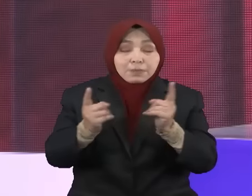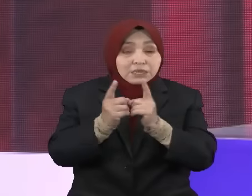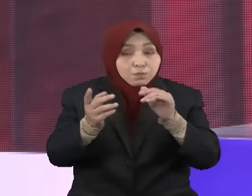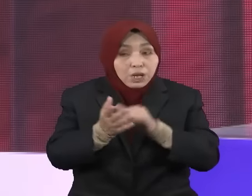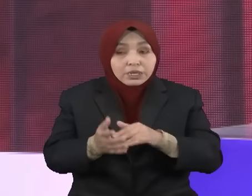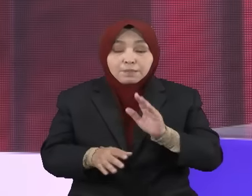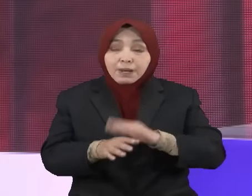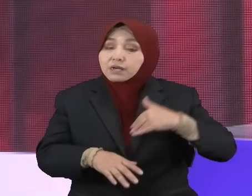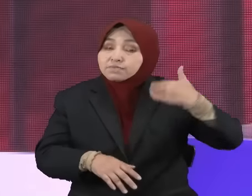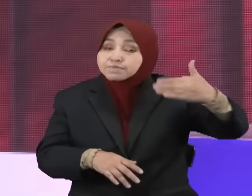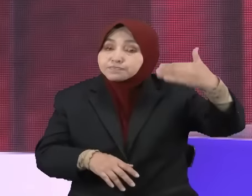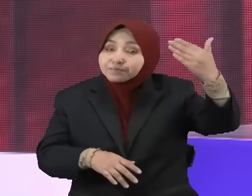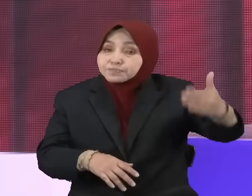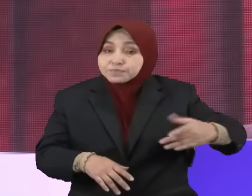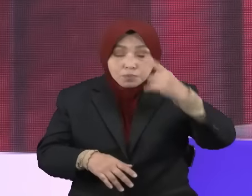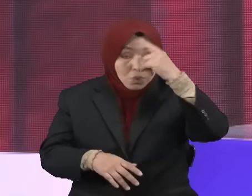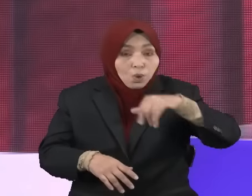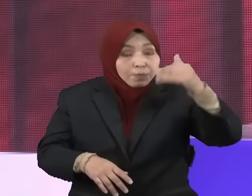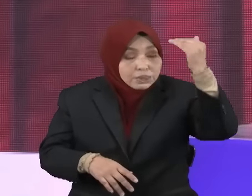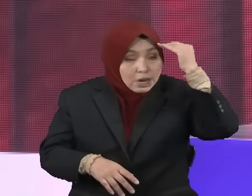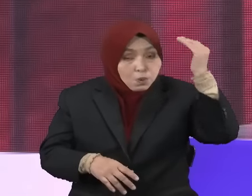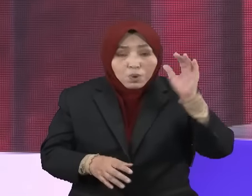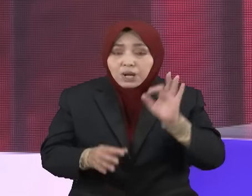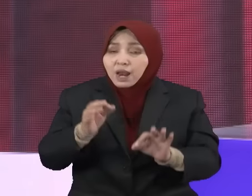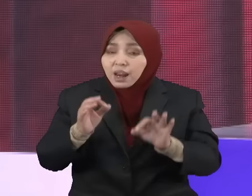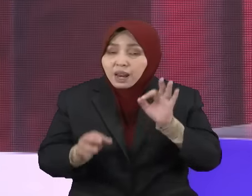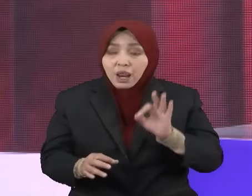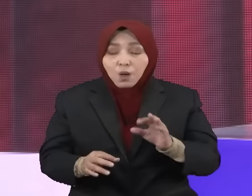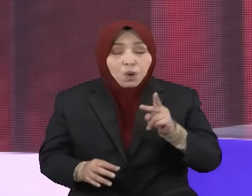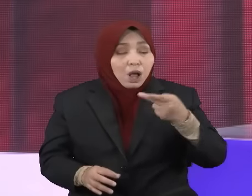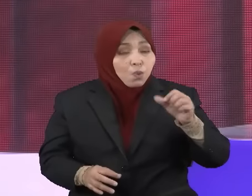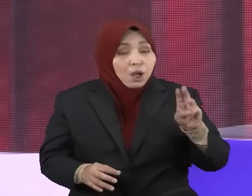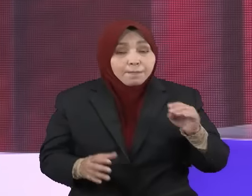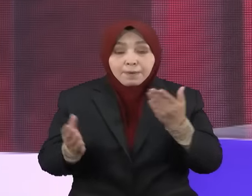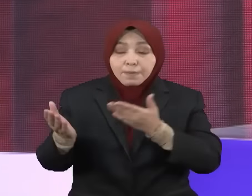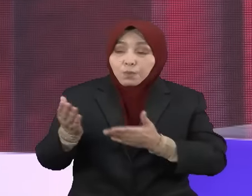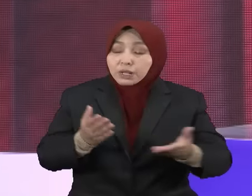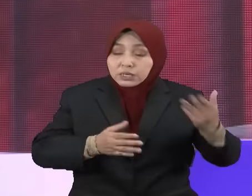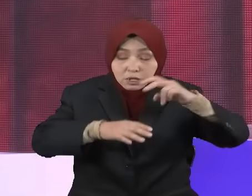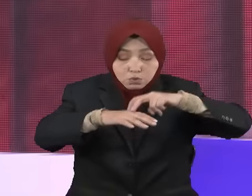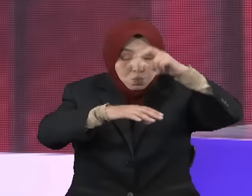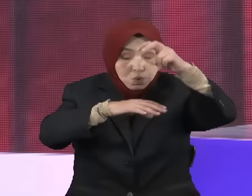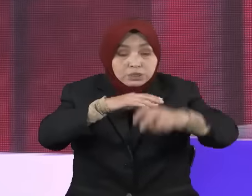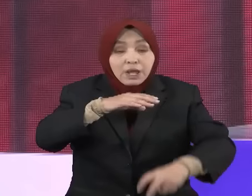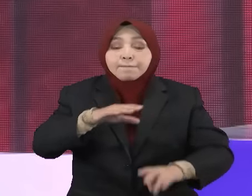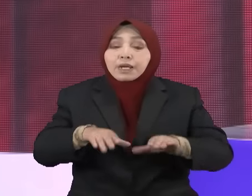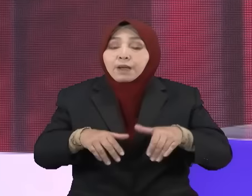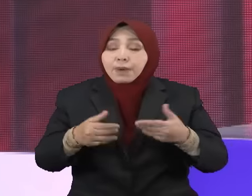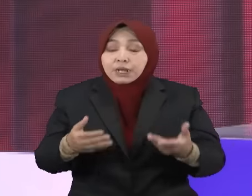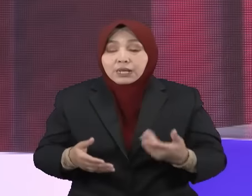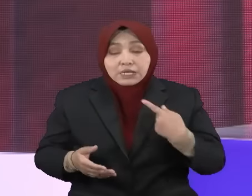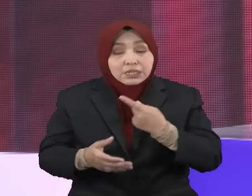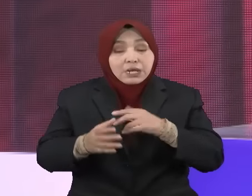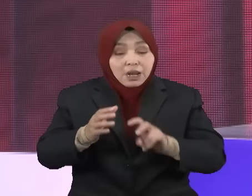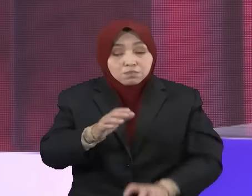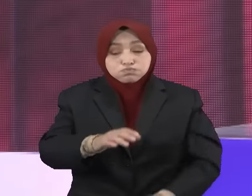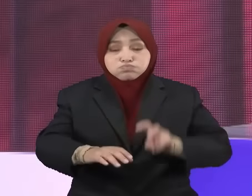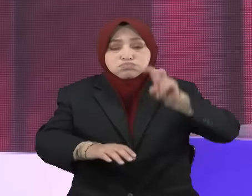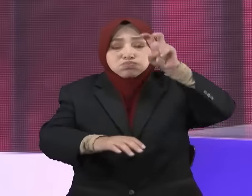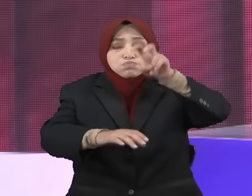pada episod akan datang untuk mengetahui kalau hawa membawa kita turun ke bawah, bagaimanakah kita ingin naik ke